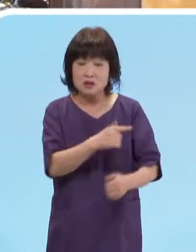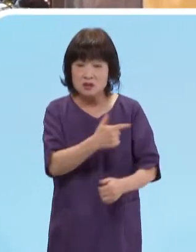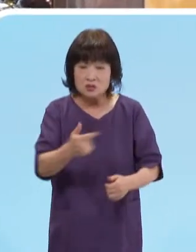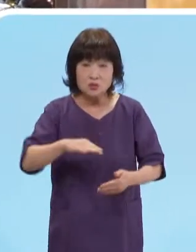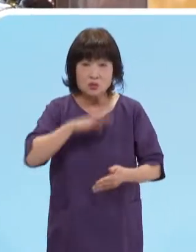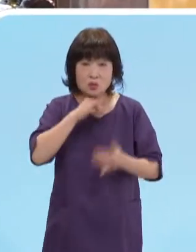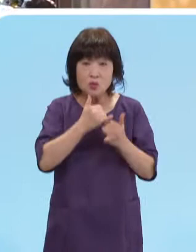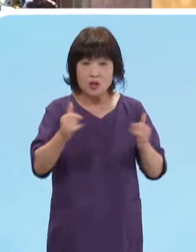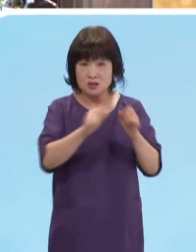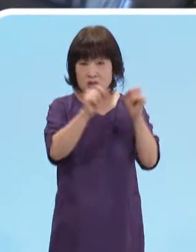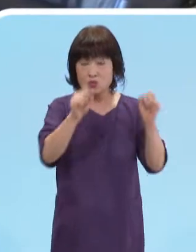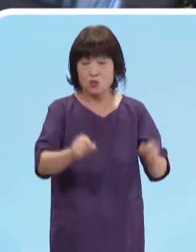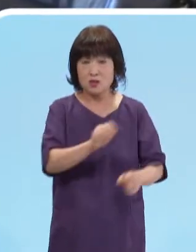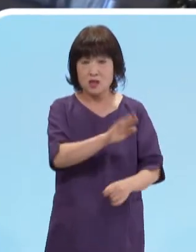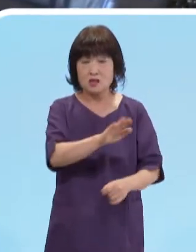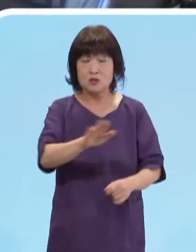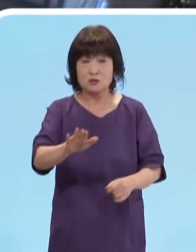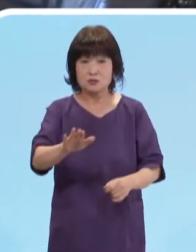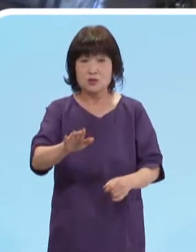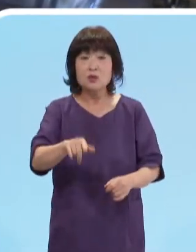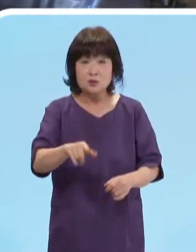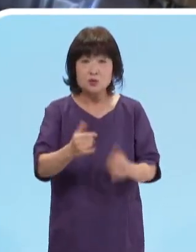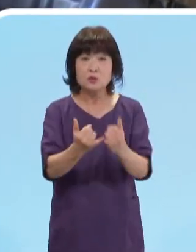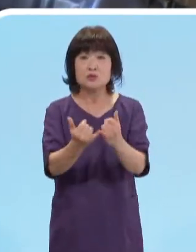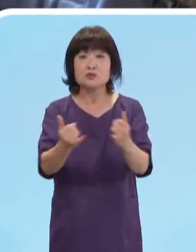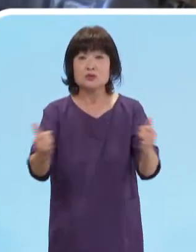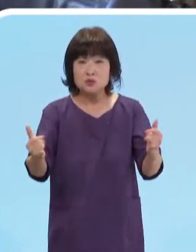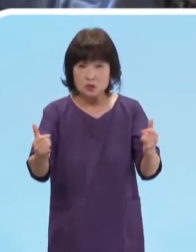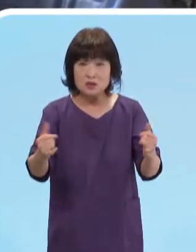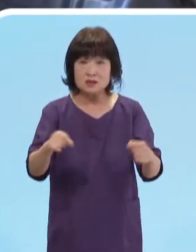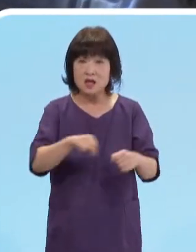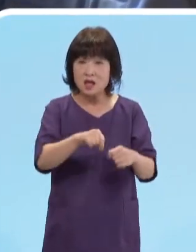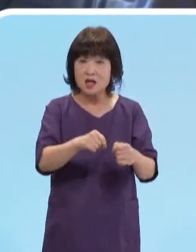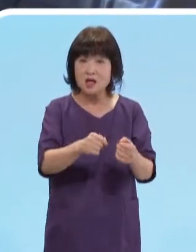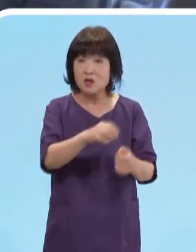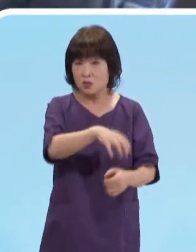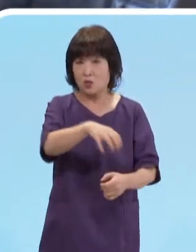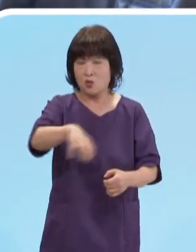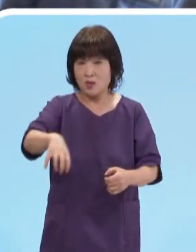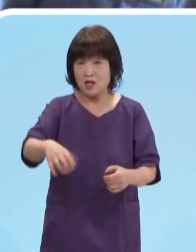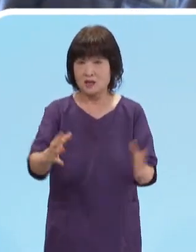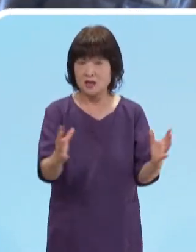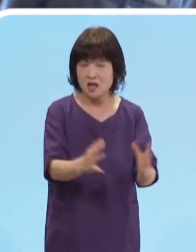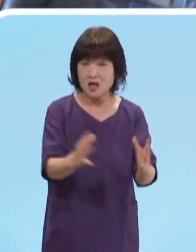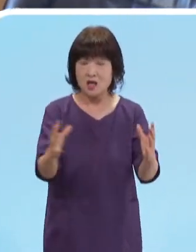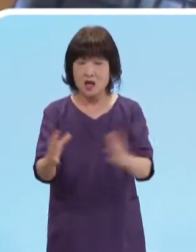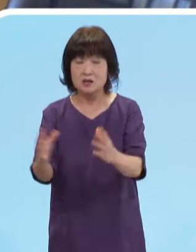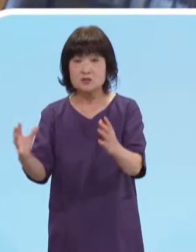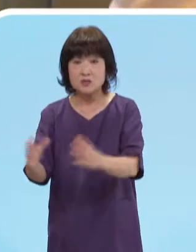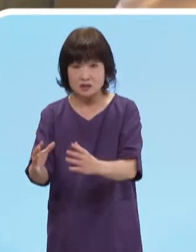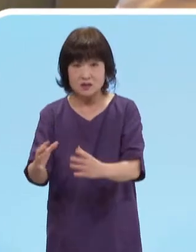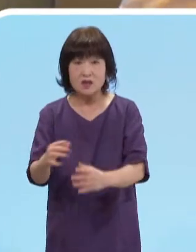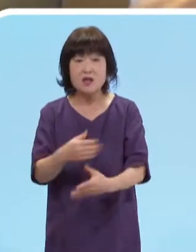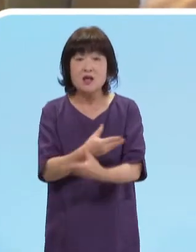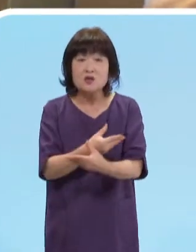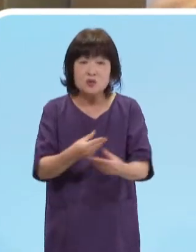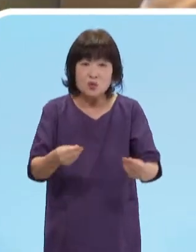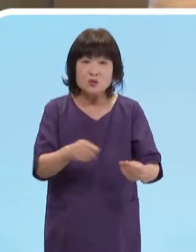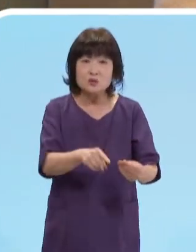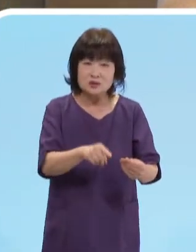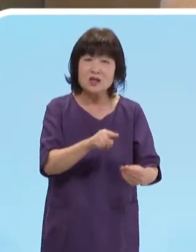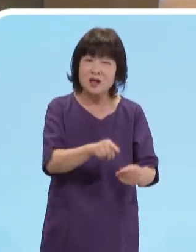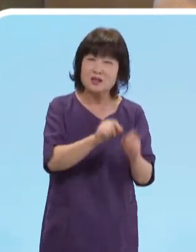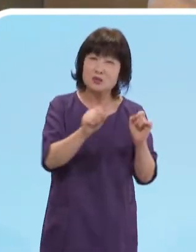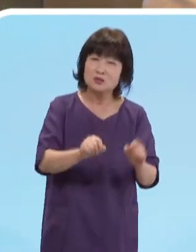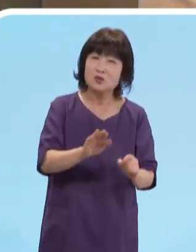の問題あると思うんです。そういう方たちがカフェに寄って問題を共有しながら、みんなで、あ、そういう問題もあるよねって、